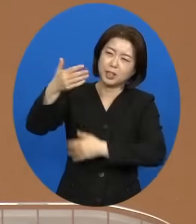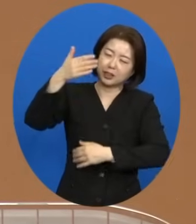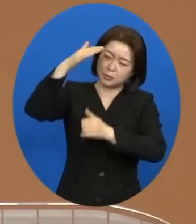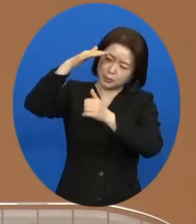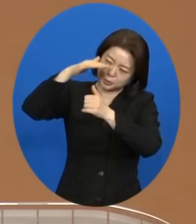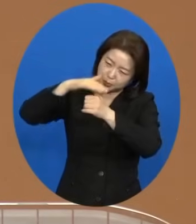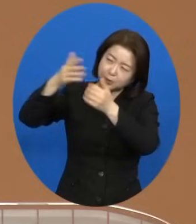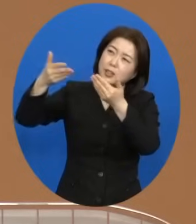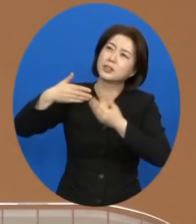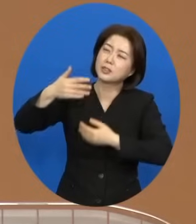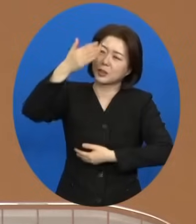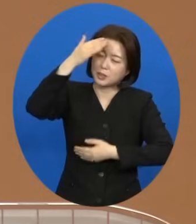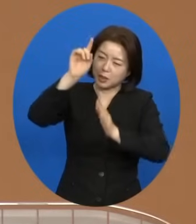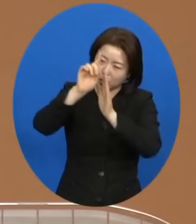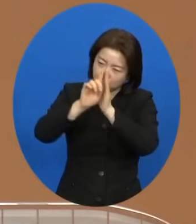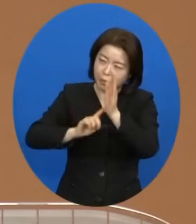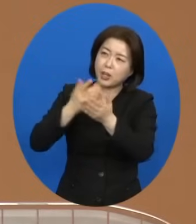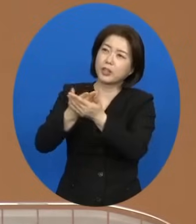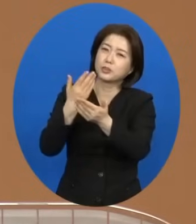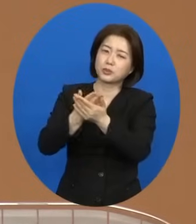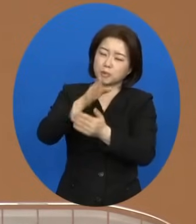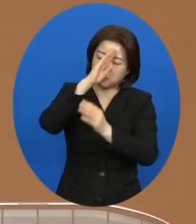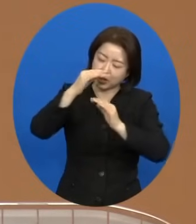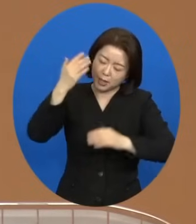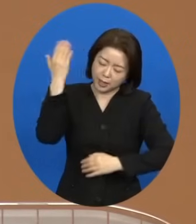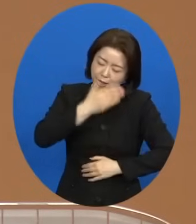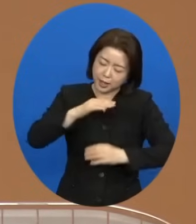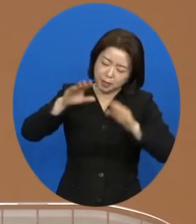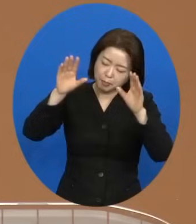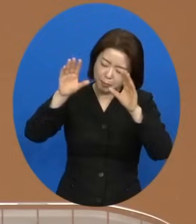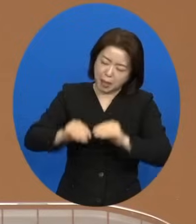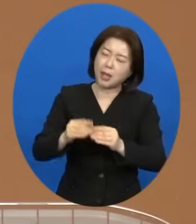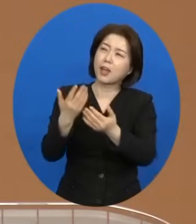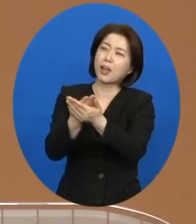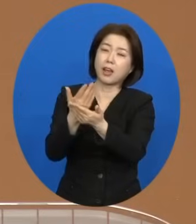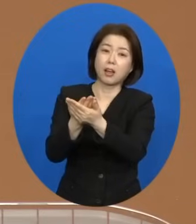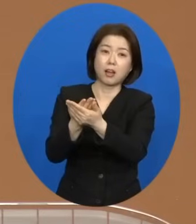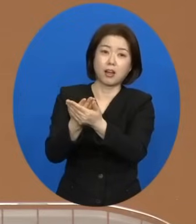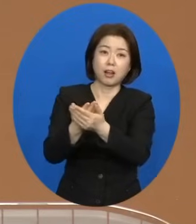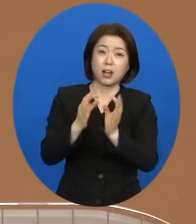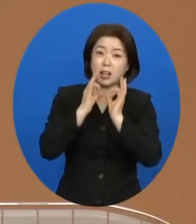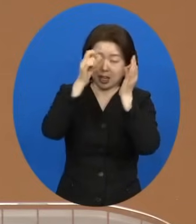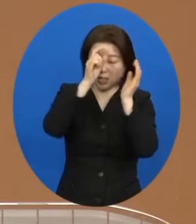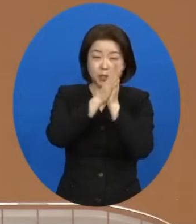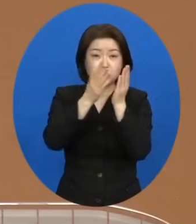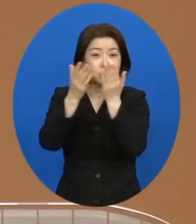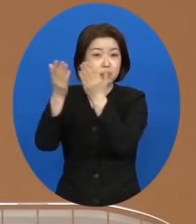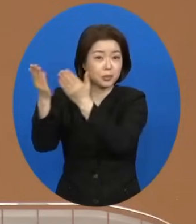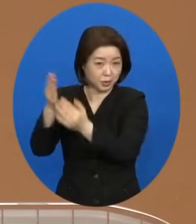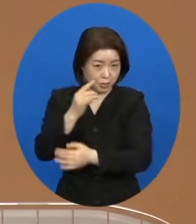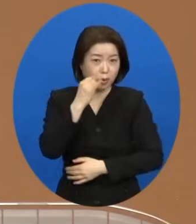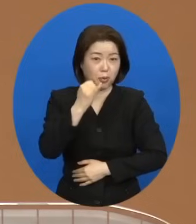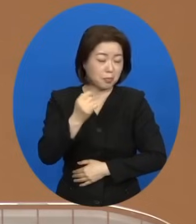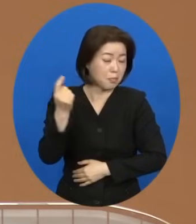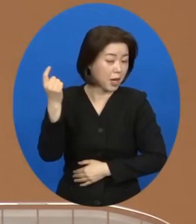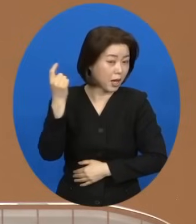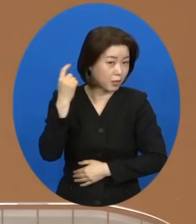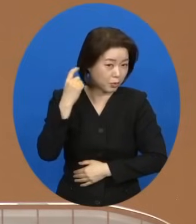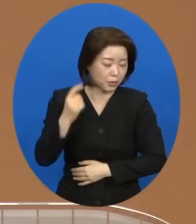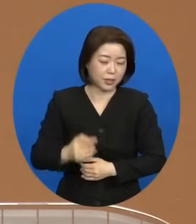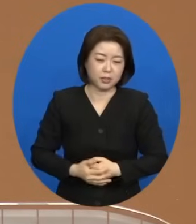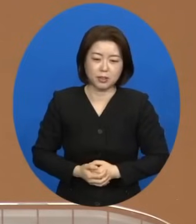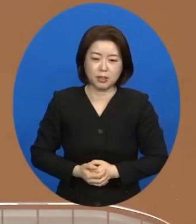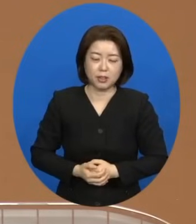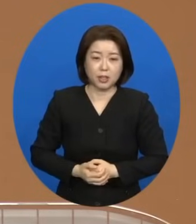주셔서이 열이 떨어지게 해 주시고 병에서 깨끗이 낫게 해 주십시오 그렇게 정말 간절히 기도를 하는데 기도를 들으면서